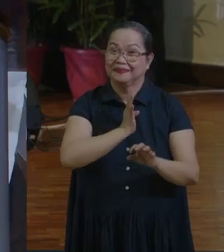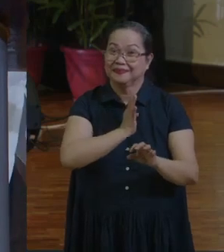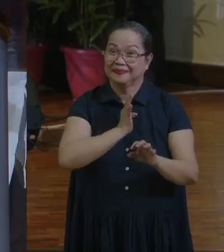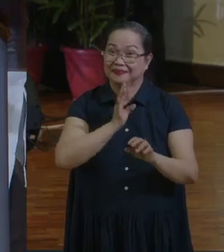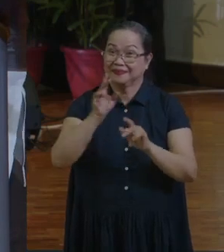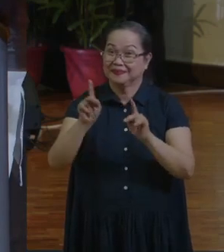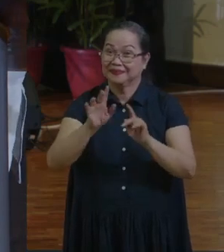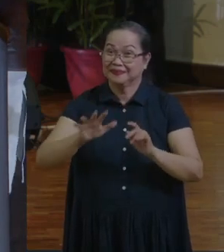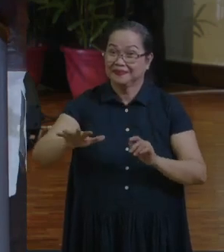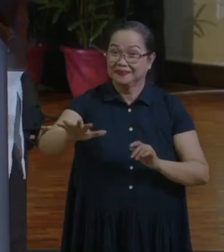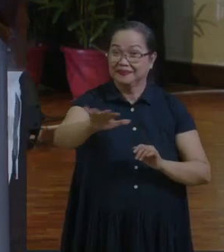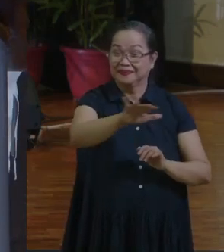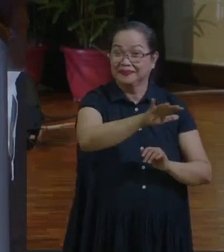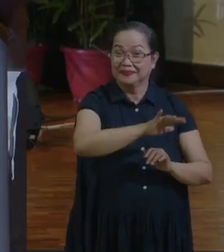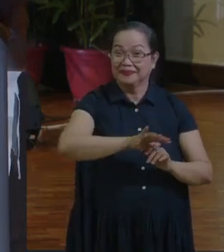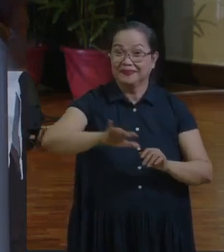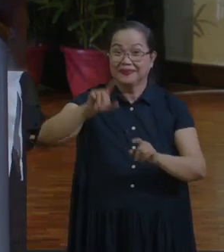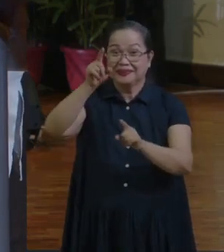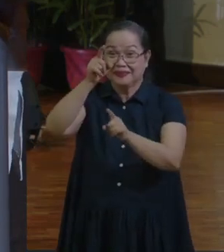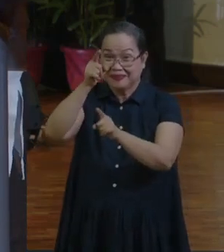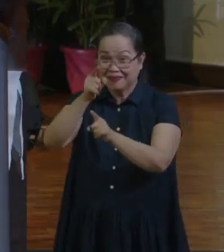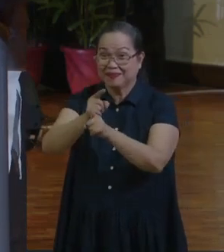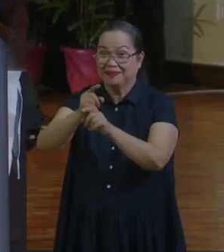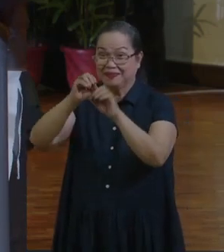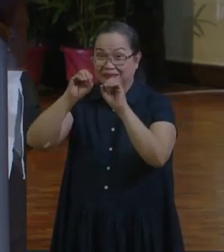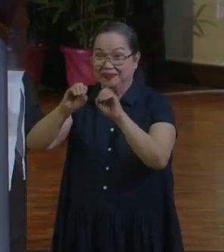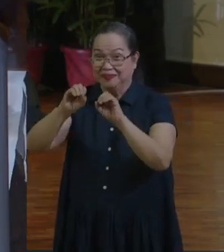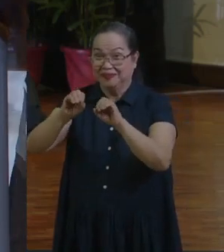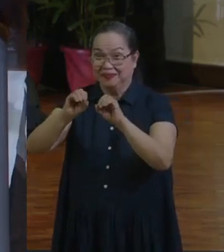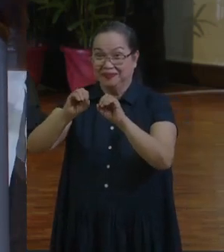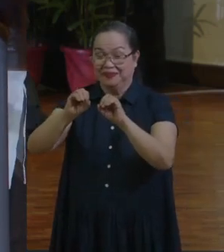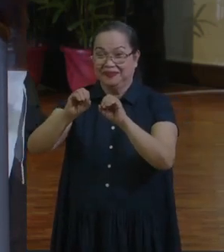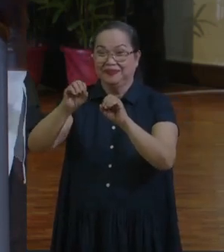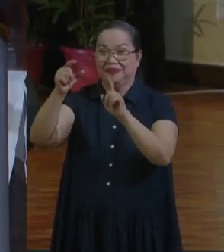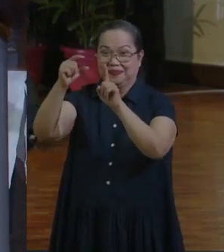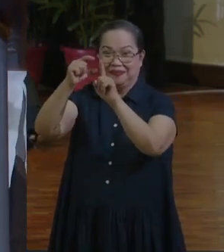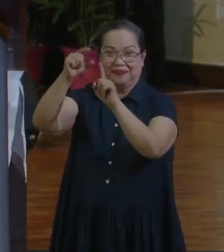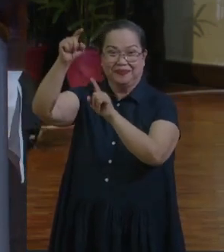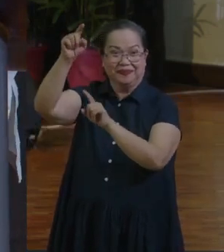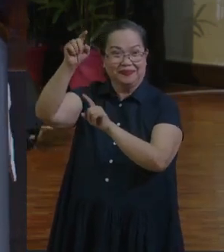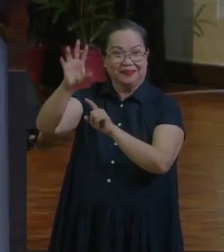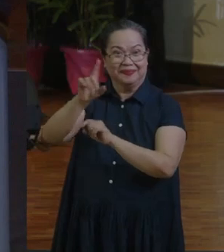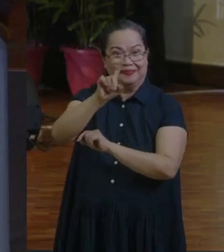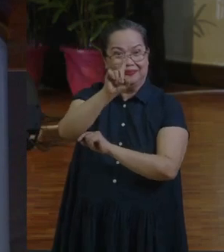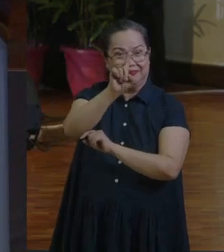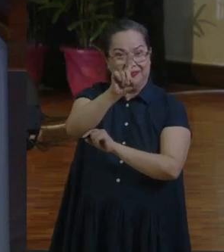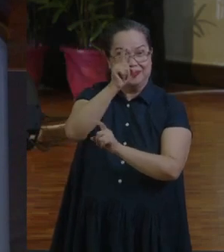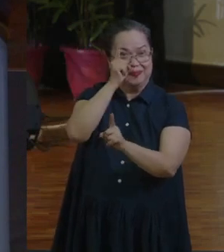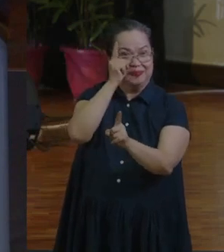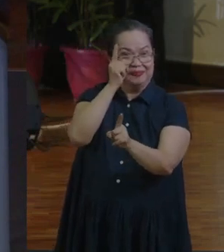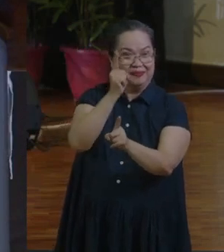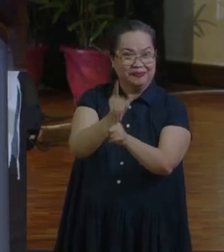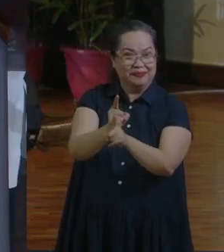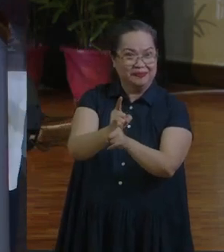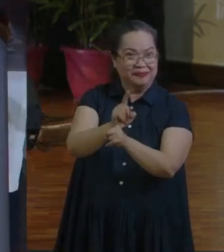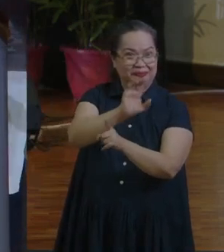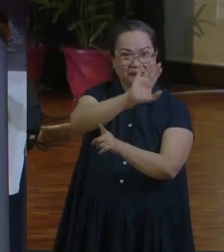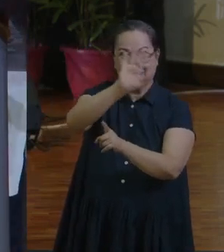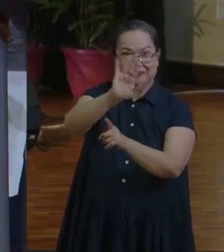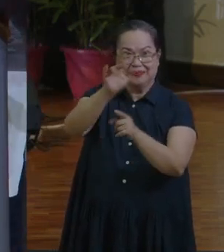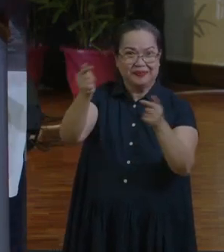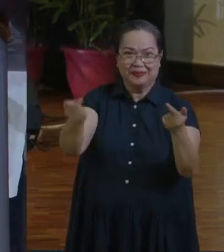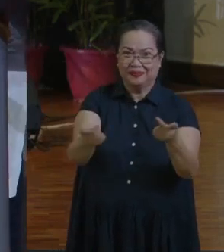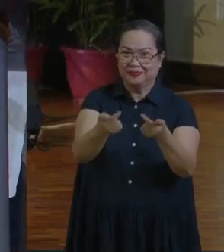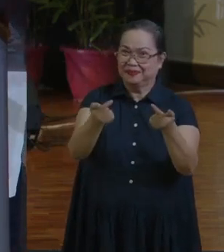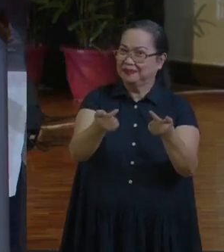kapwa, sa tamang pagturo ng salita ng Diyos, sa isang matuwid at walang sala na